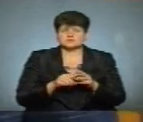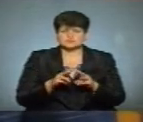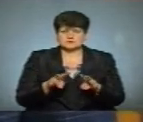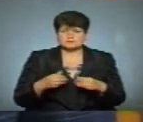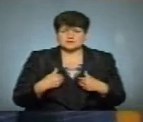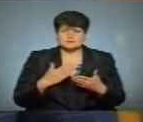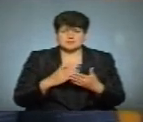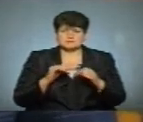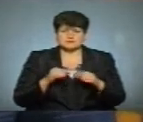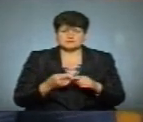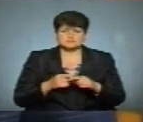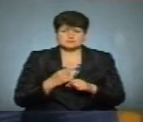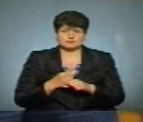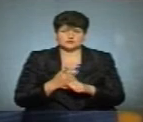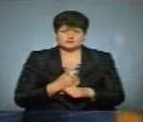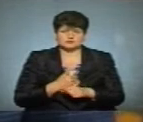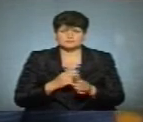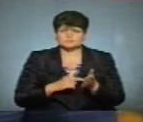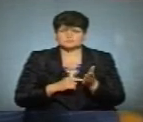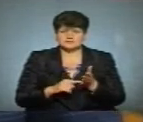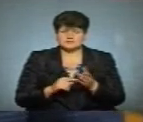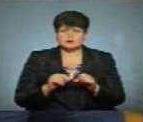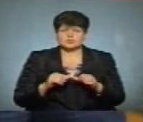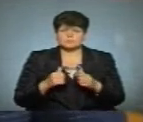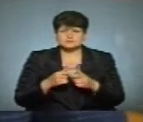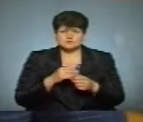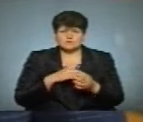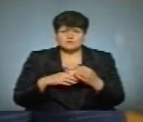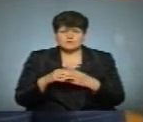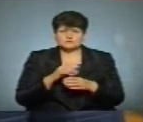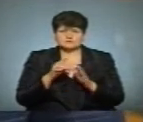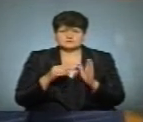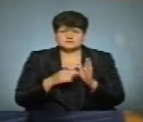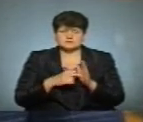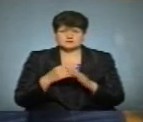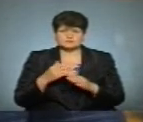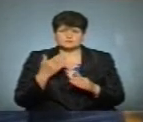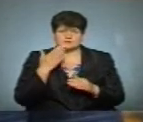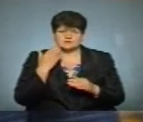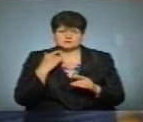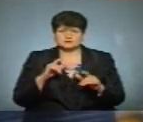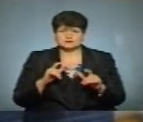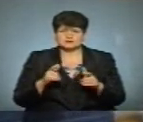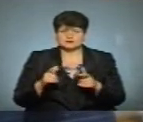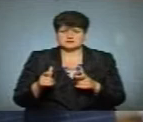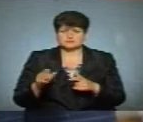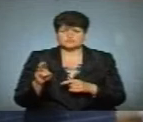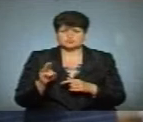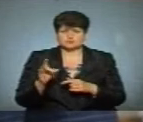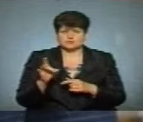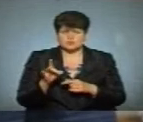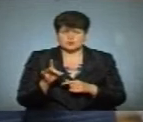право це зробити. Хотілося б також зазначити, на комісії обговорювалося питання щодо послаблення карантинних заходів, зокрема в Шумському